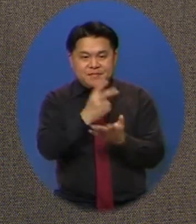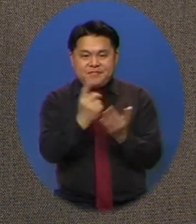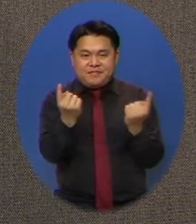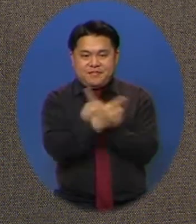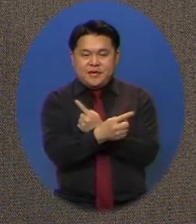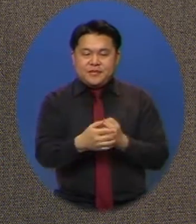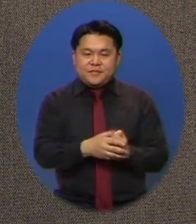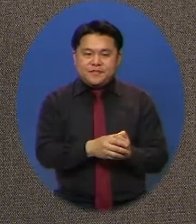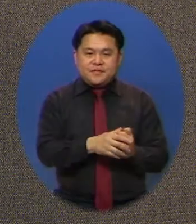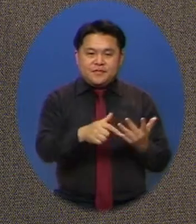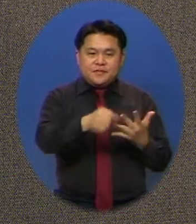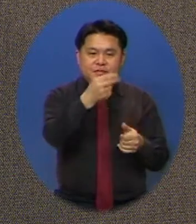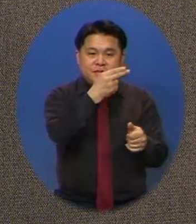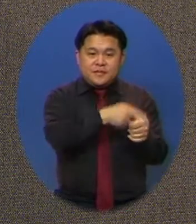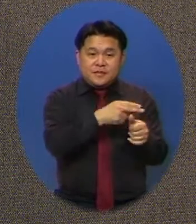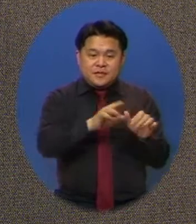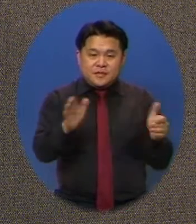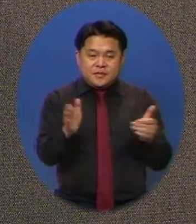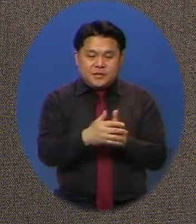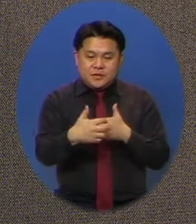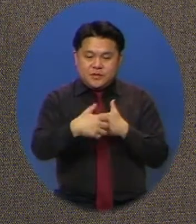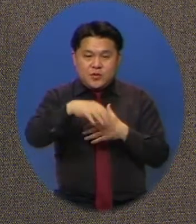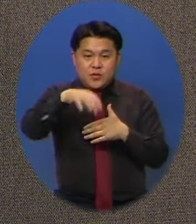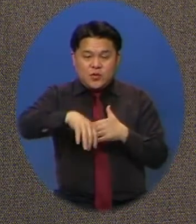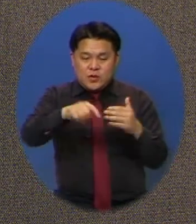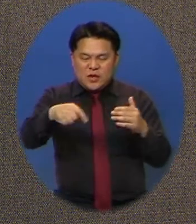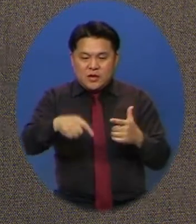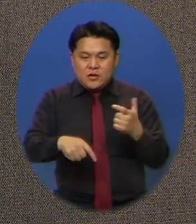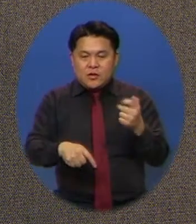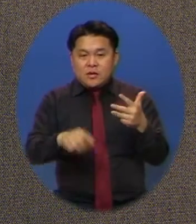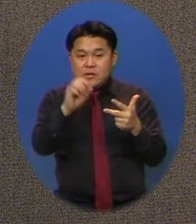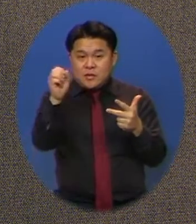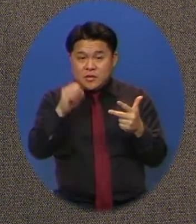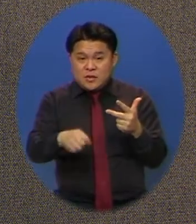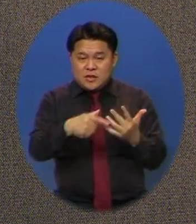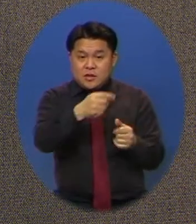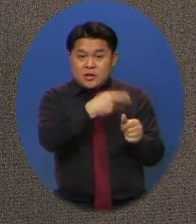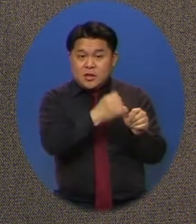우리 선택의사를 현재까지는 병원의 약 67%가